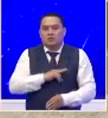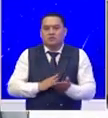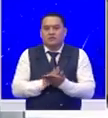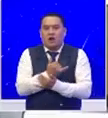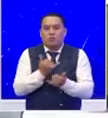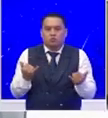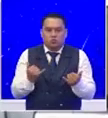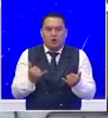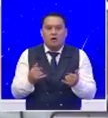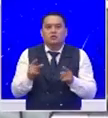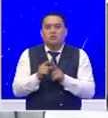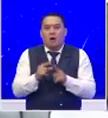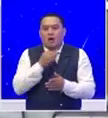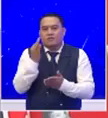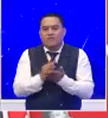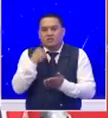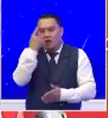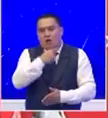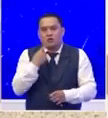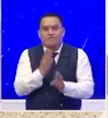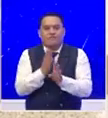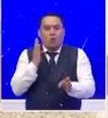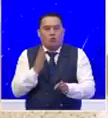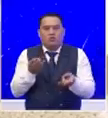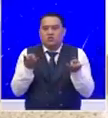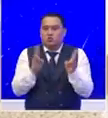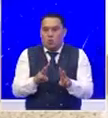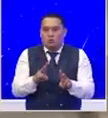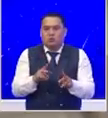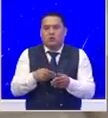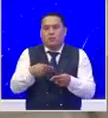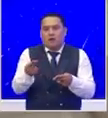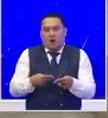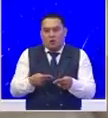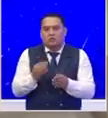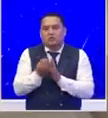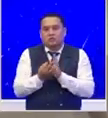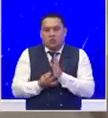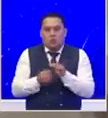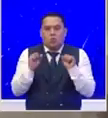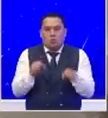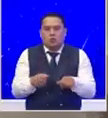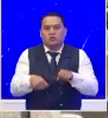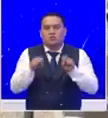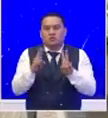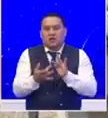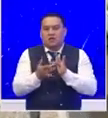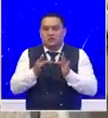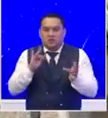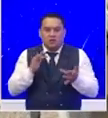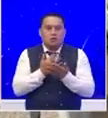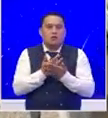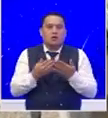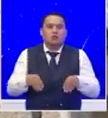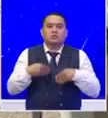сфере обслуживания. По словам ответственных лиц, стоять в очереди не надо. Записаться на прохождение теста можно на специальном сайте.